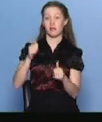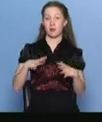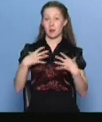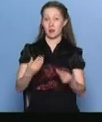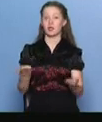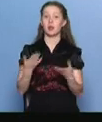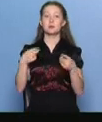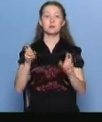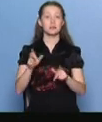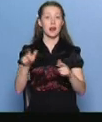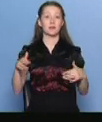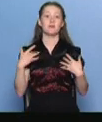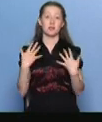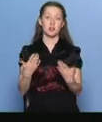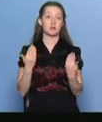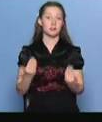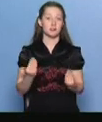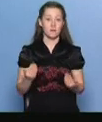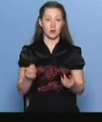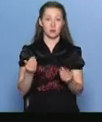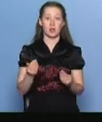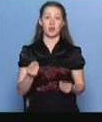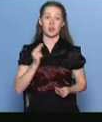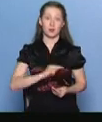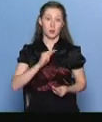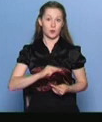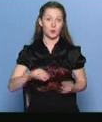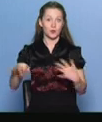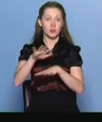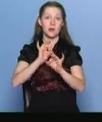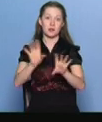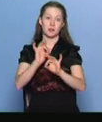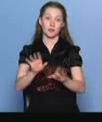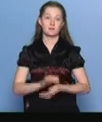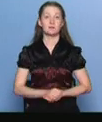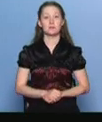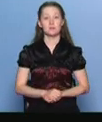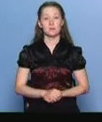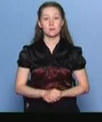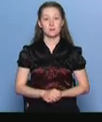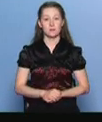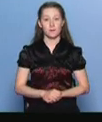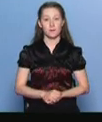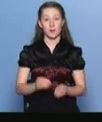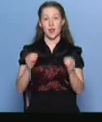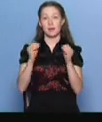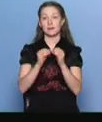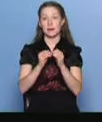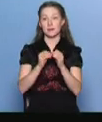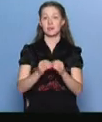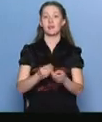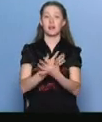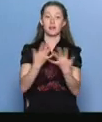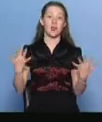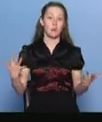Какие специалисты востребованы сегодня на рынке труда, в нашем следующем материале. 10 ярмарок вакансий в